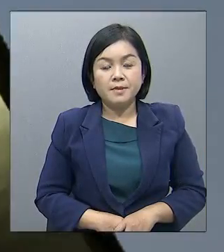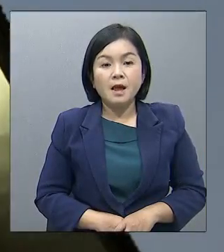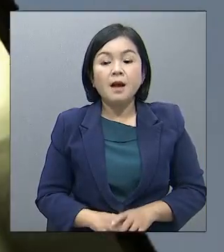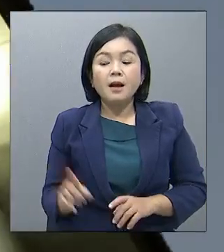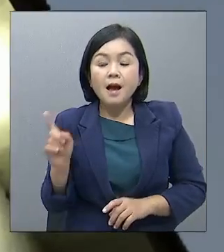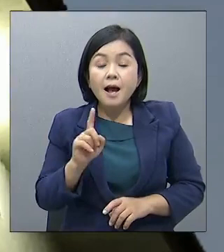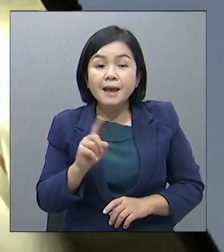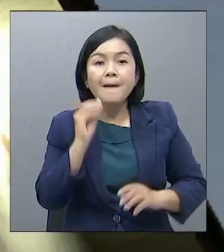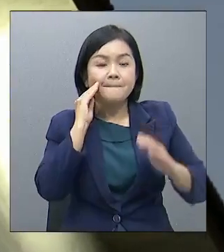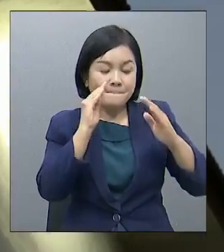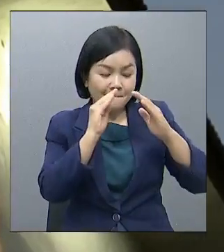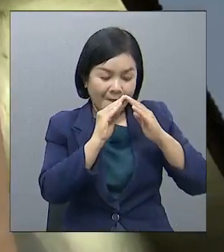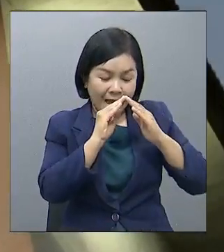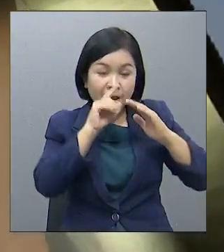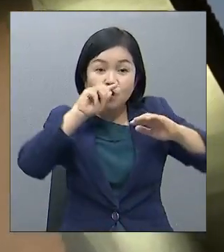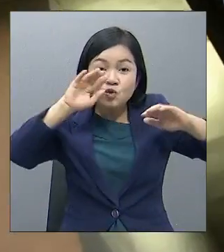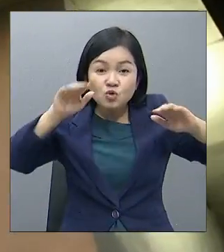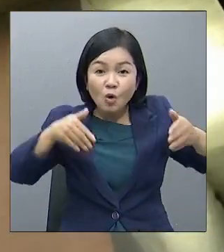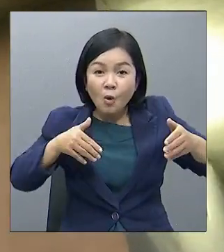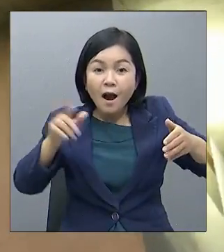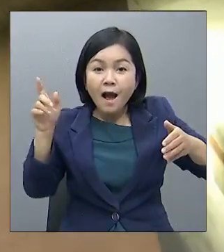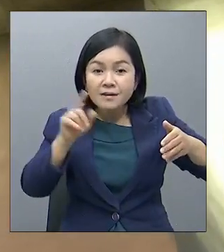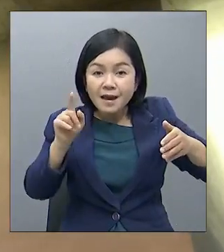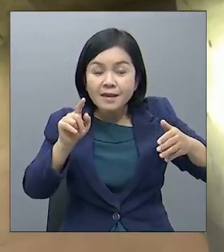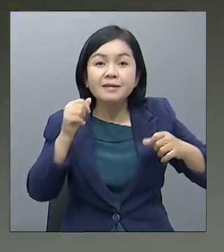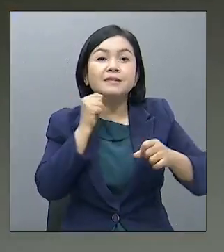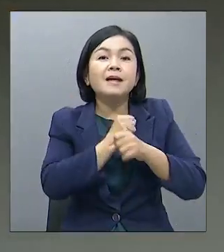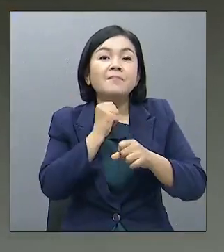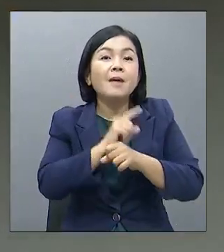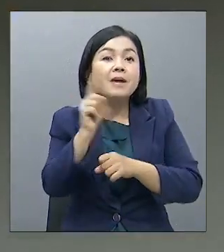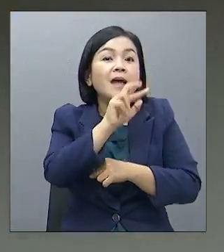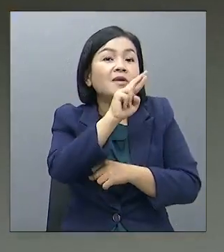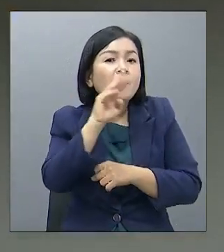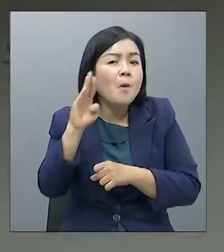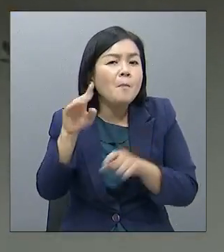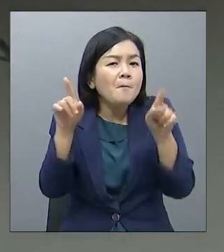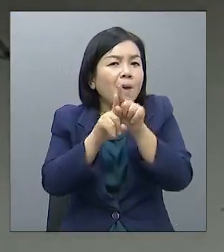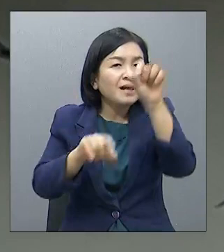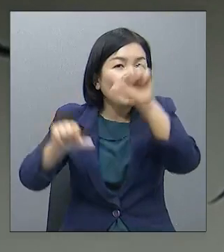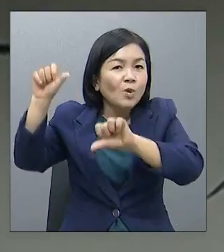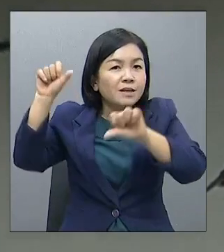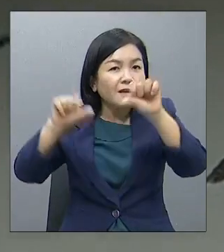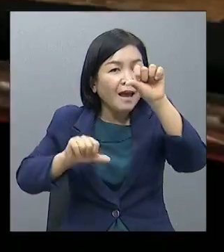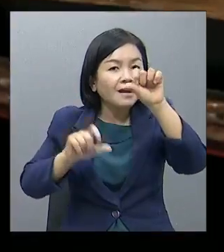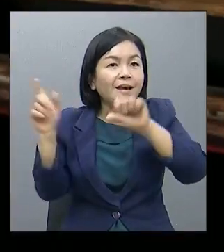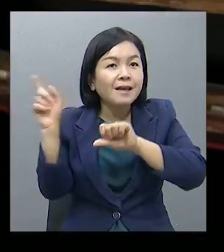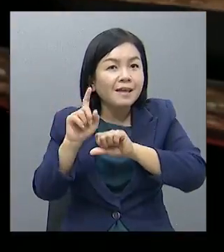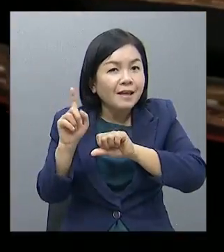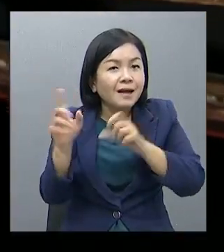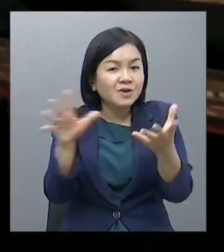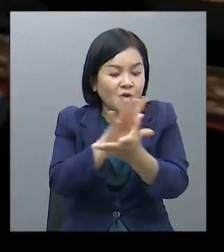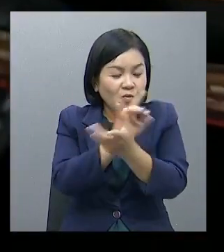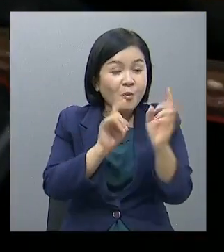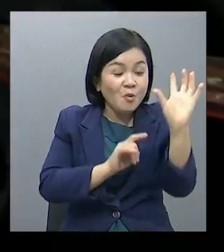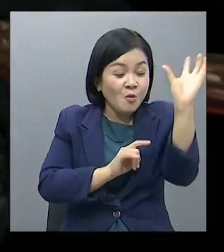การทำบ้านนก GAP ก็คือการทำบ้านนกของตัวเองเนี่ยให้เป็นระบบที่เป็นวิทยาศาสตร์มากขึ้นแล้วก็เป็นระบบที่สังคมโลกเนี่ย